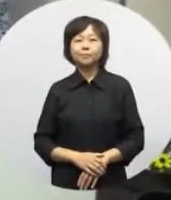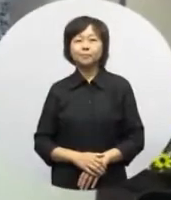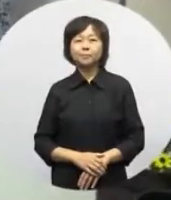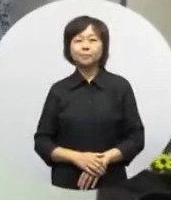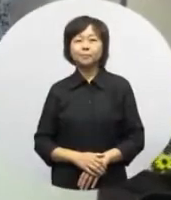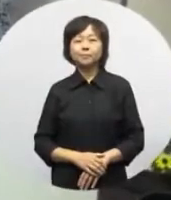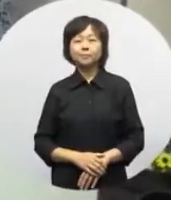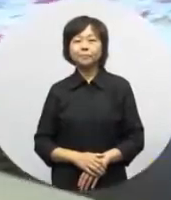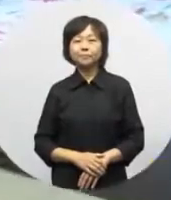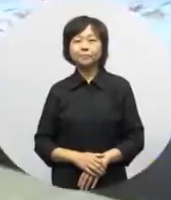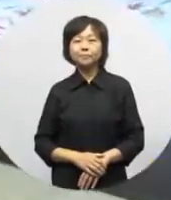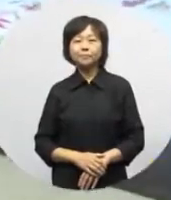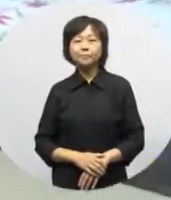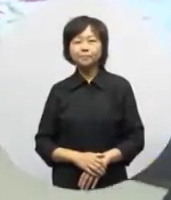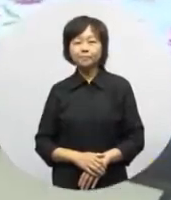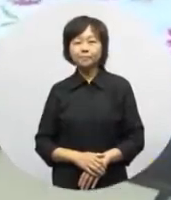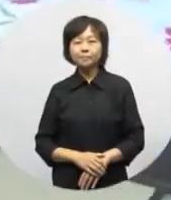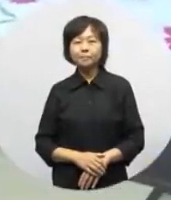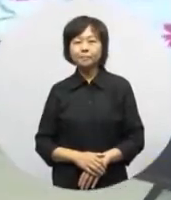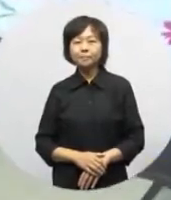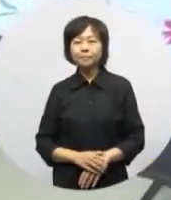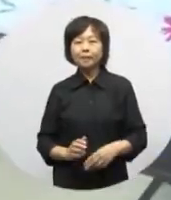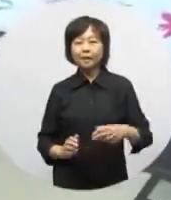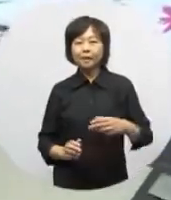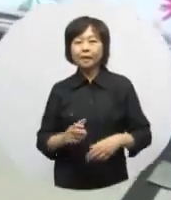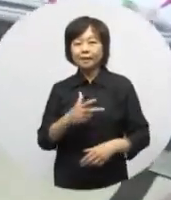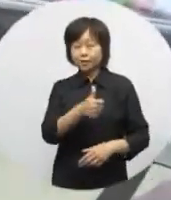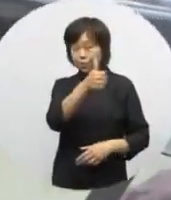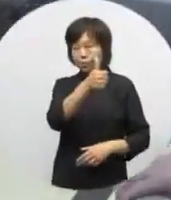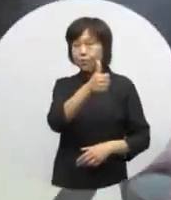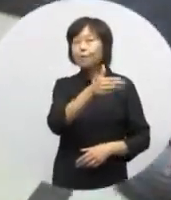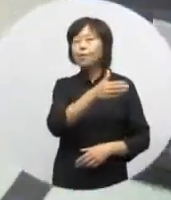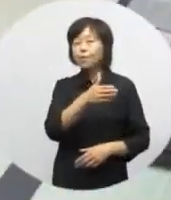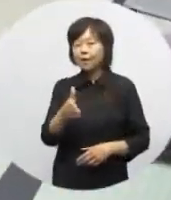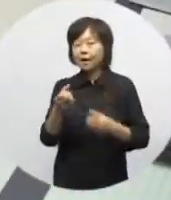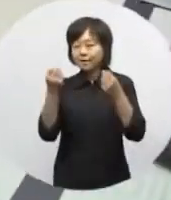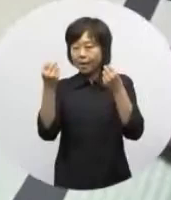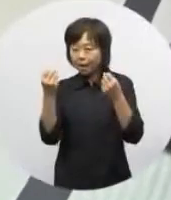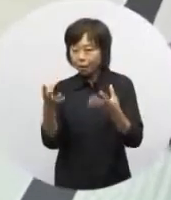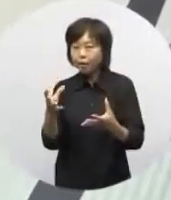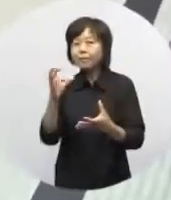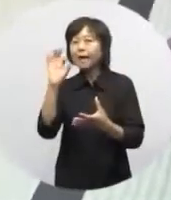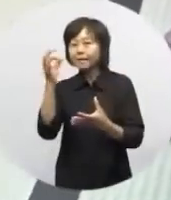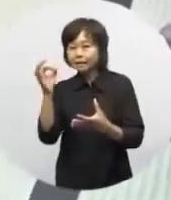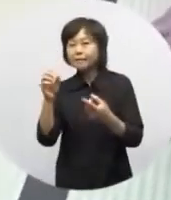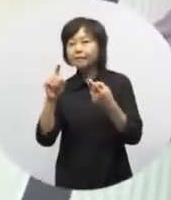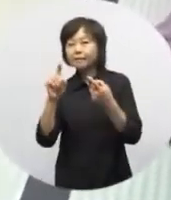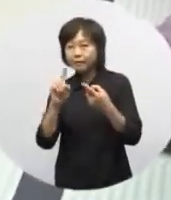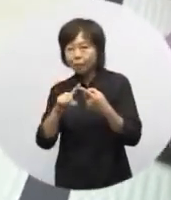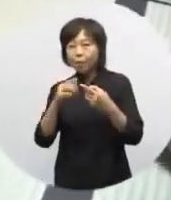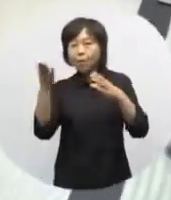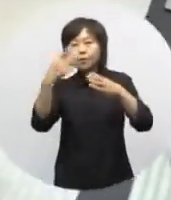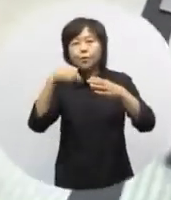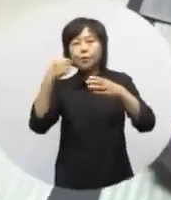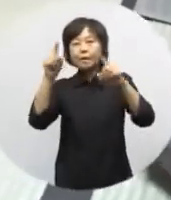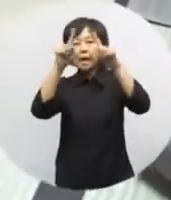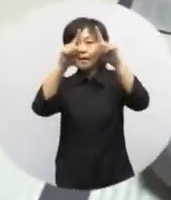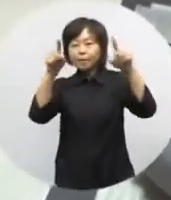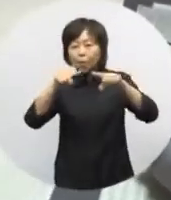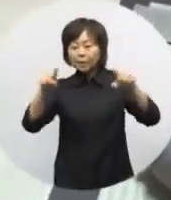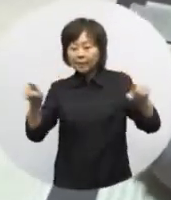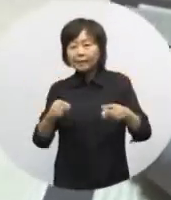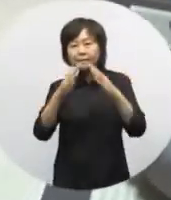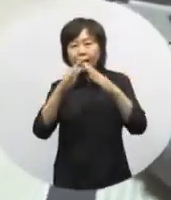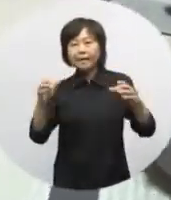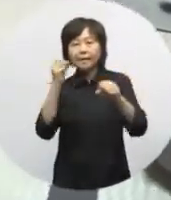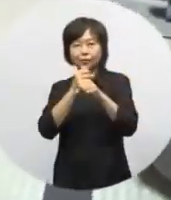服部市長からはお祝い金と 湘南ひょうたん会が創作したひょう